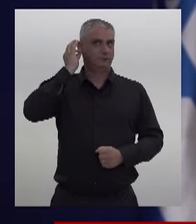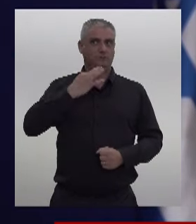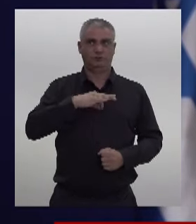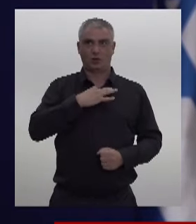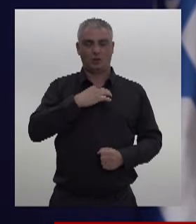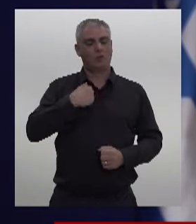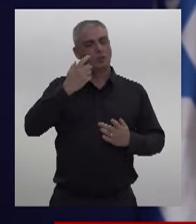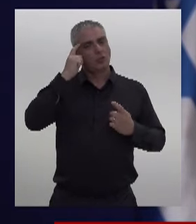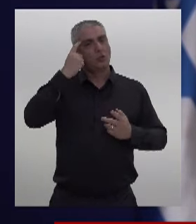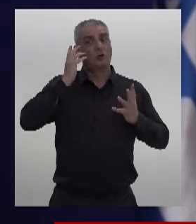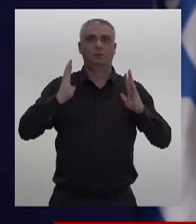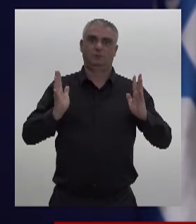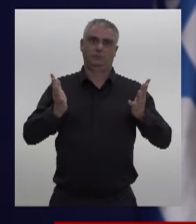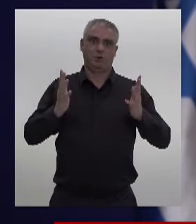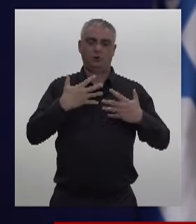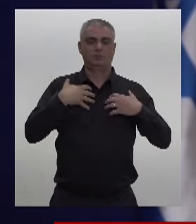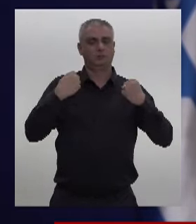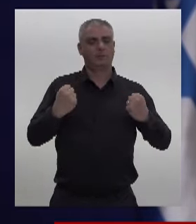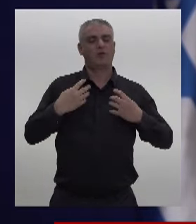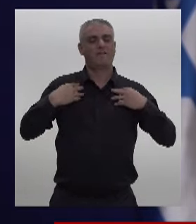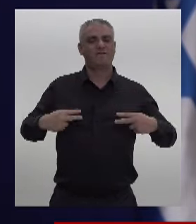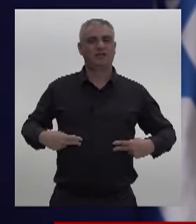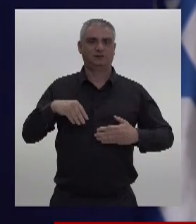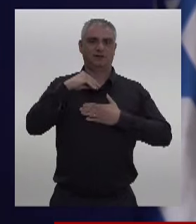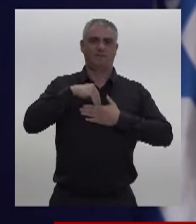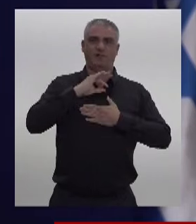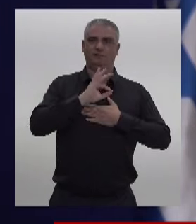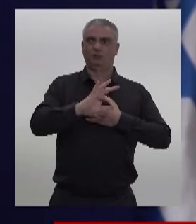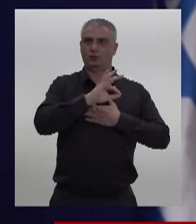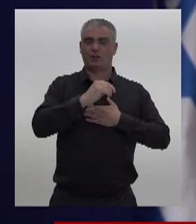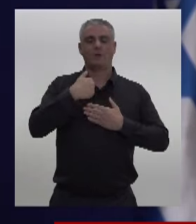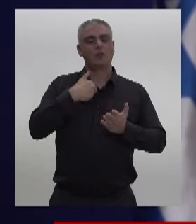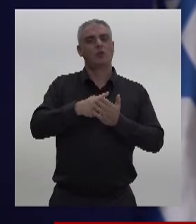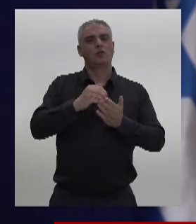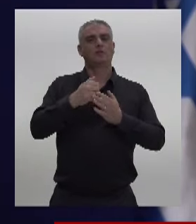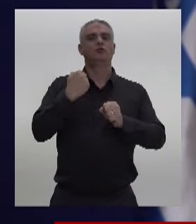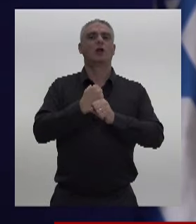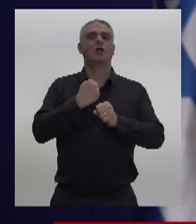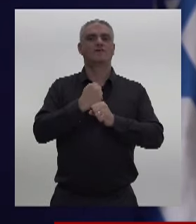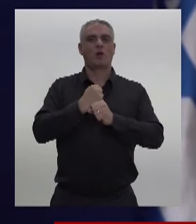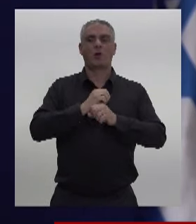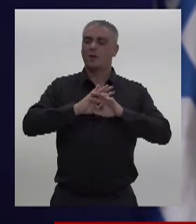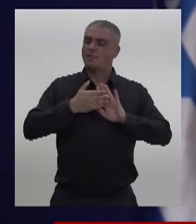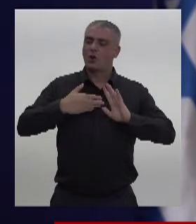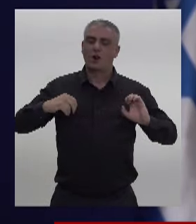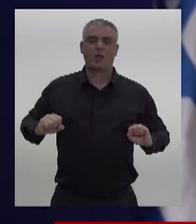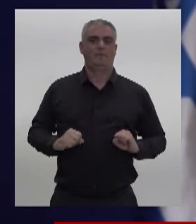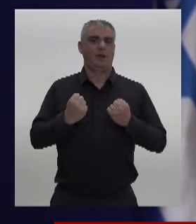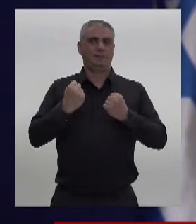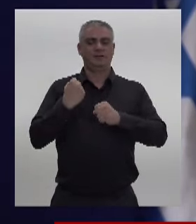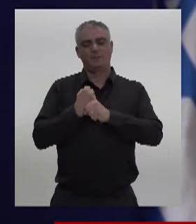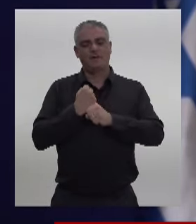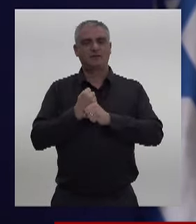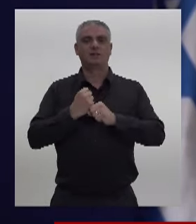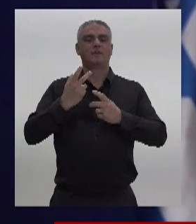אנחנו דואגים מאוד לשלומם הפיזי והנפשי אנחנו נמשיך לפעול בכל המאמצים צים